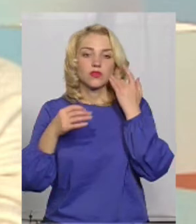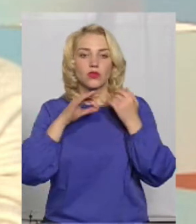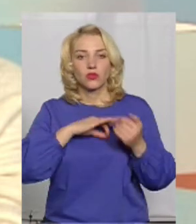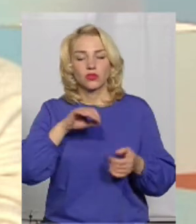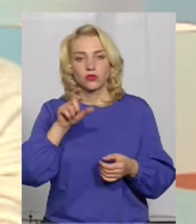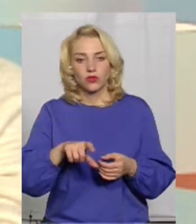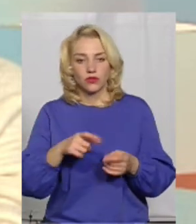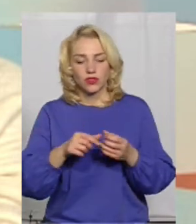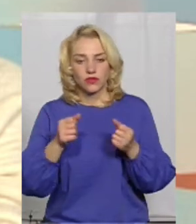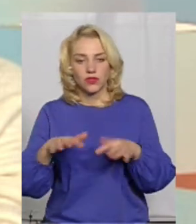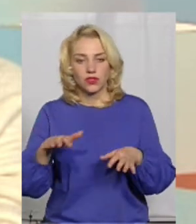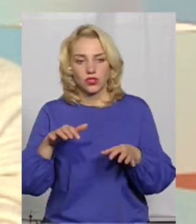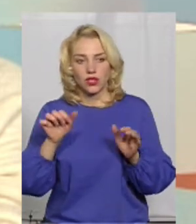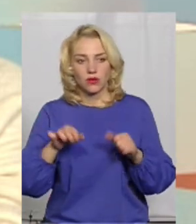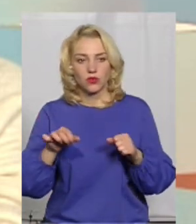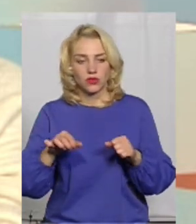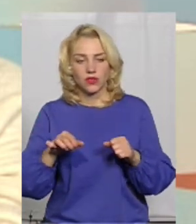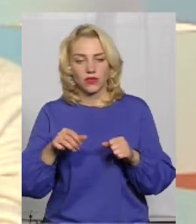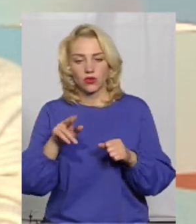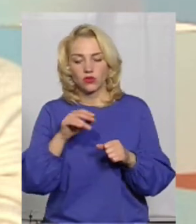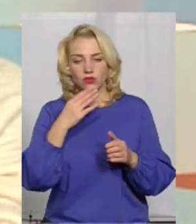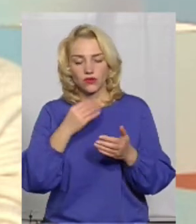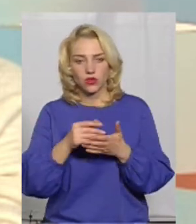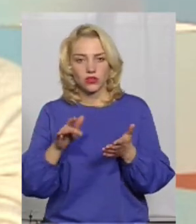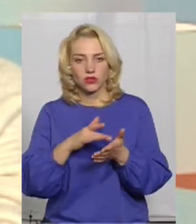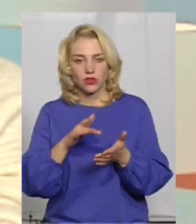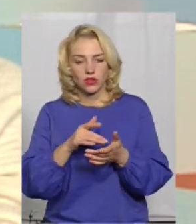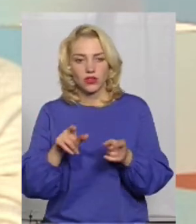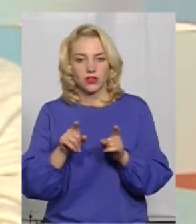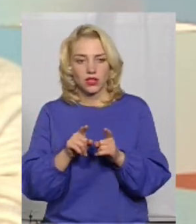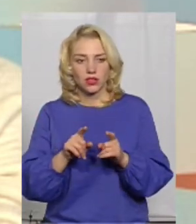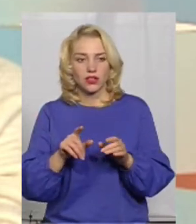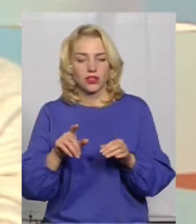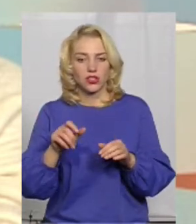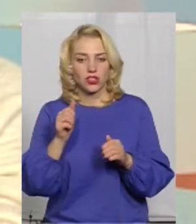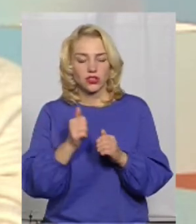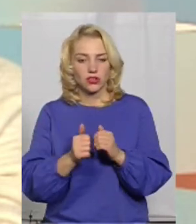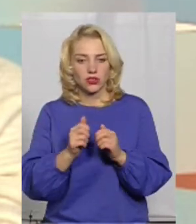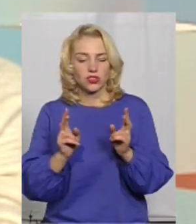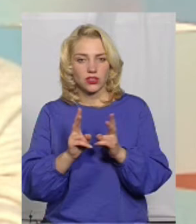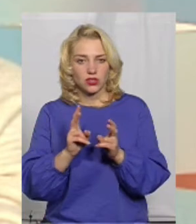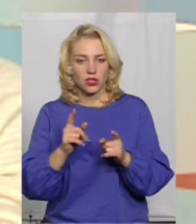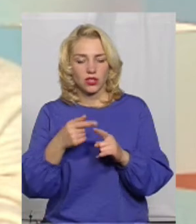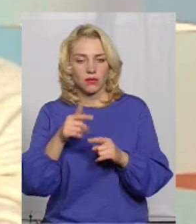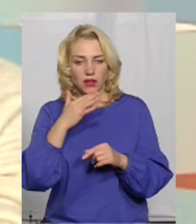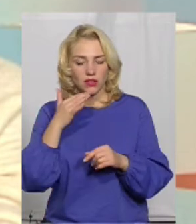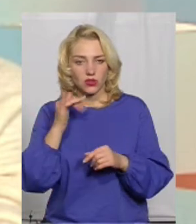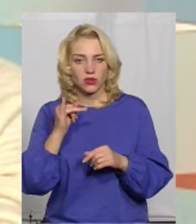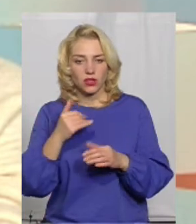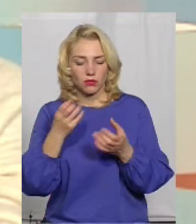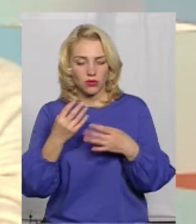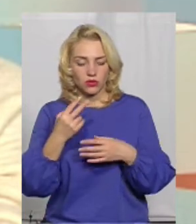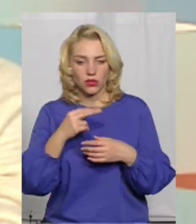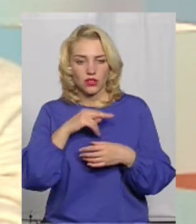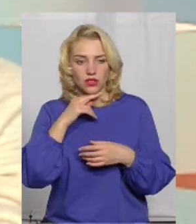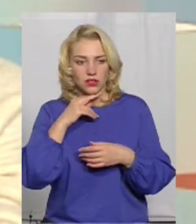просто втрачає можливість повністю до своїх сторінок. Таких ситуацій зараз дуже часто багато, і просто застерігаю